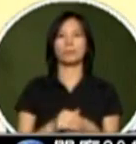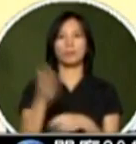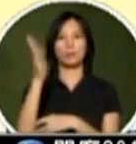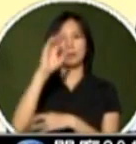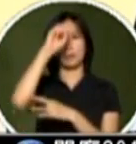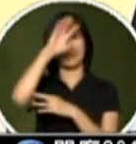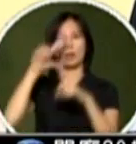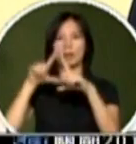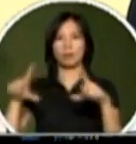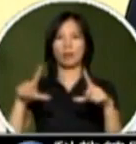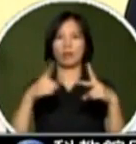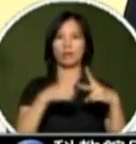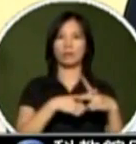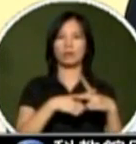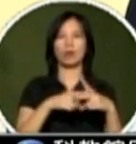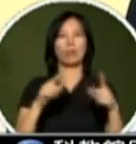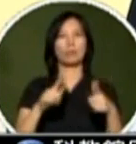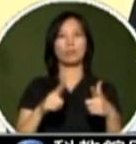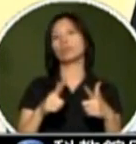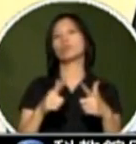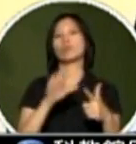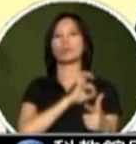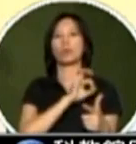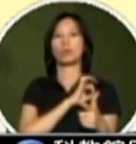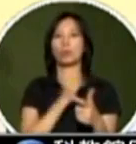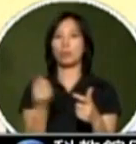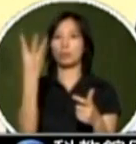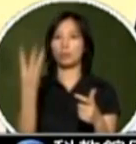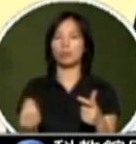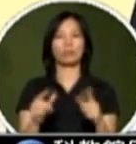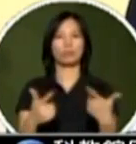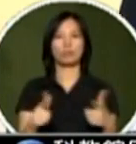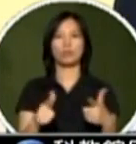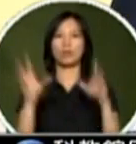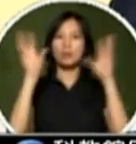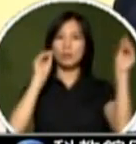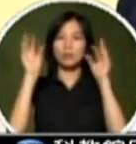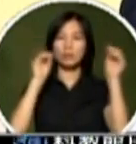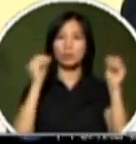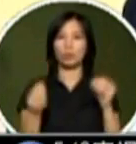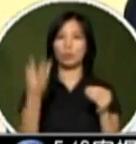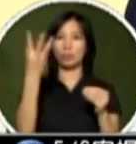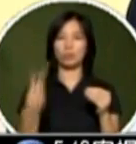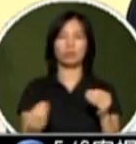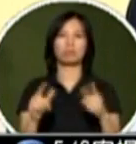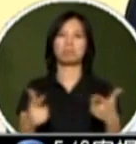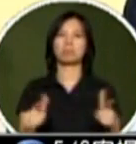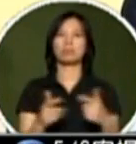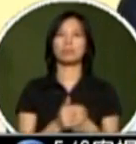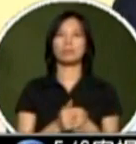的大小不在党员的多少，也不在资源的多